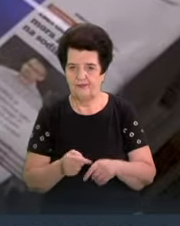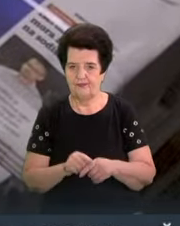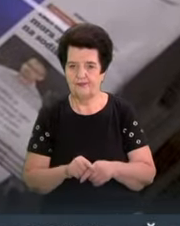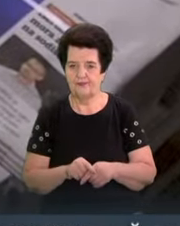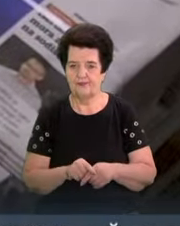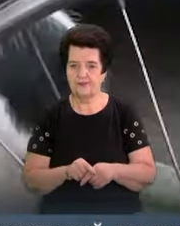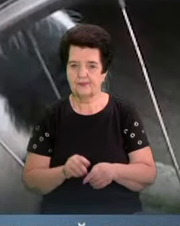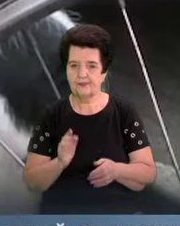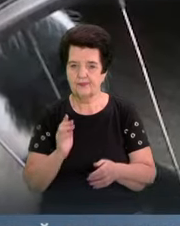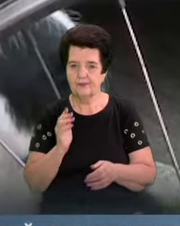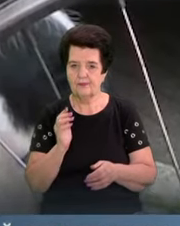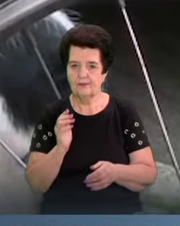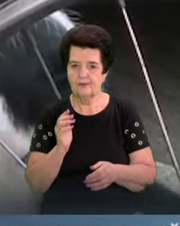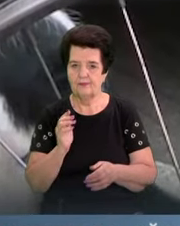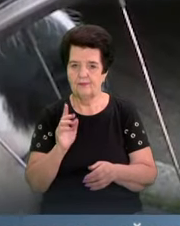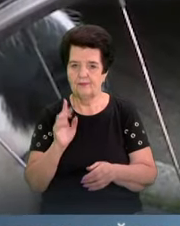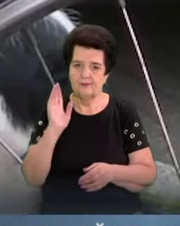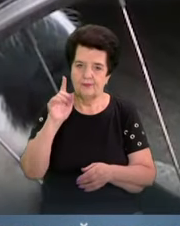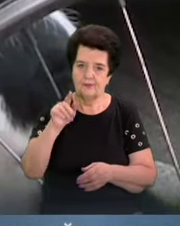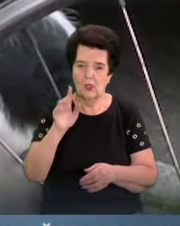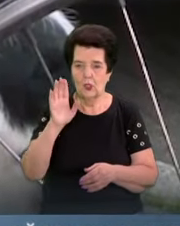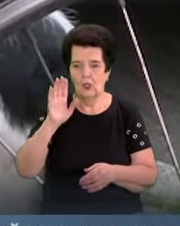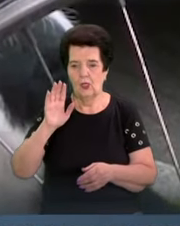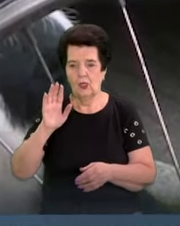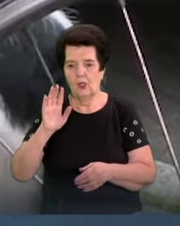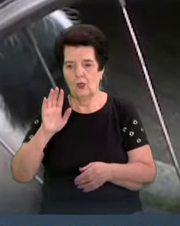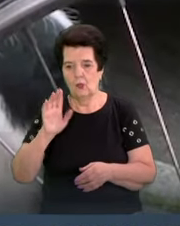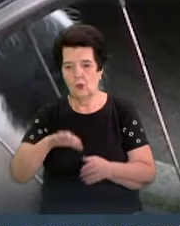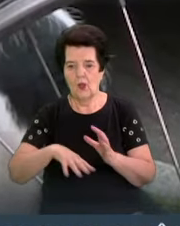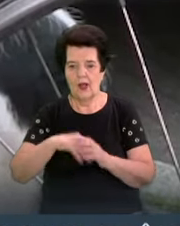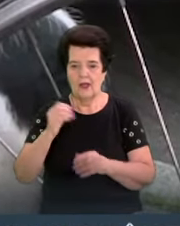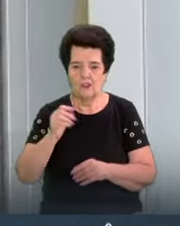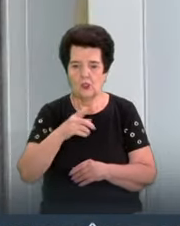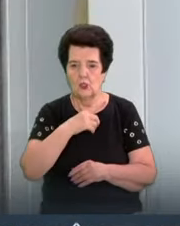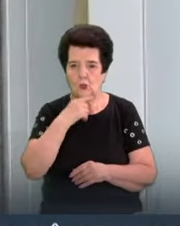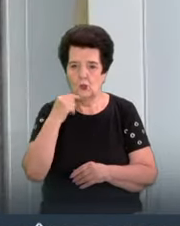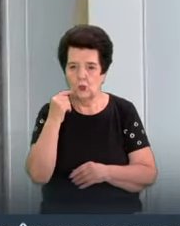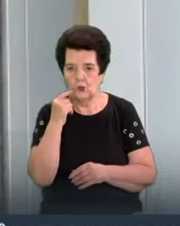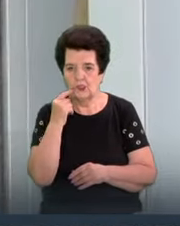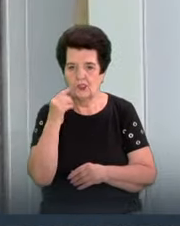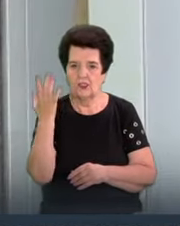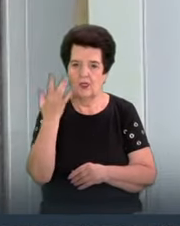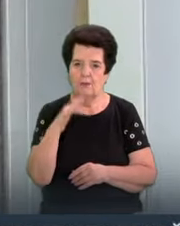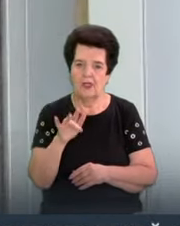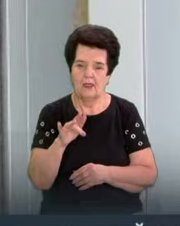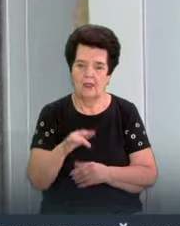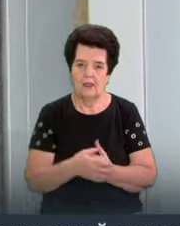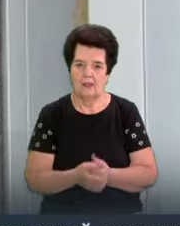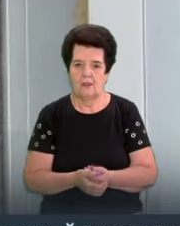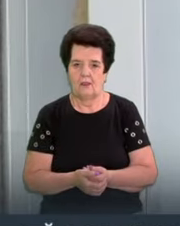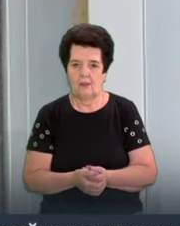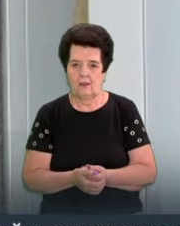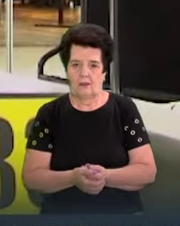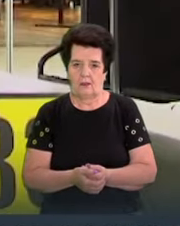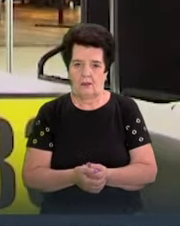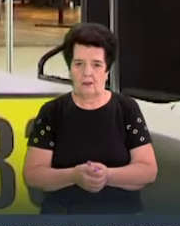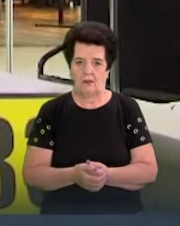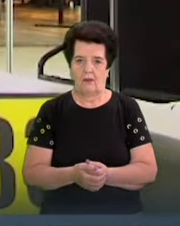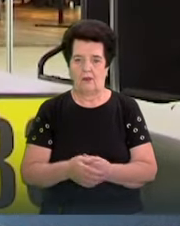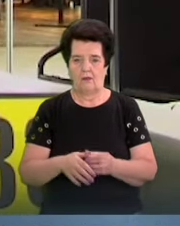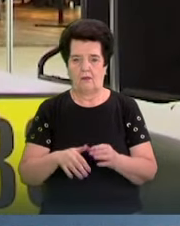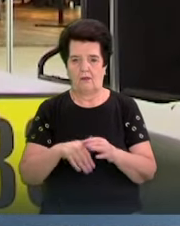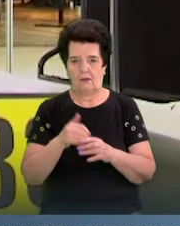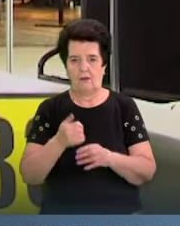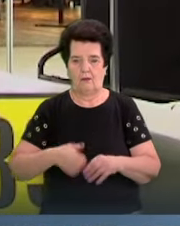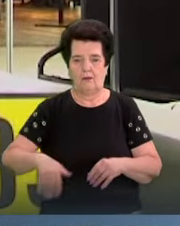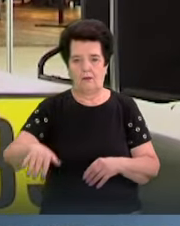cu, înainte și după, cu alegerile din Rusia, cu alegerile din Statele Unite, alegeri peste tot, de fapt. O